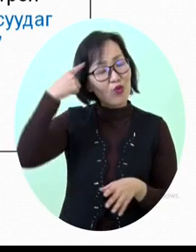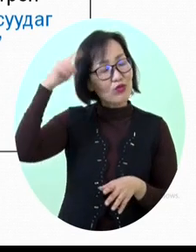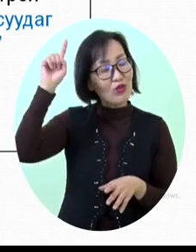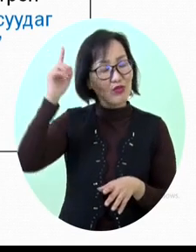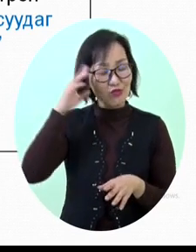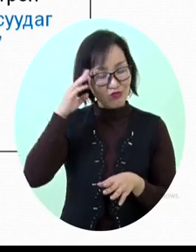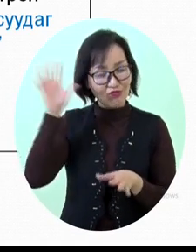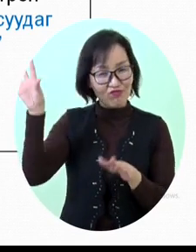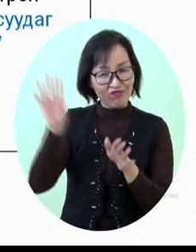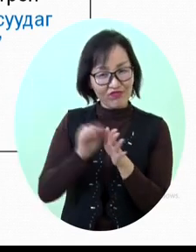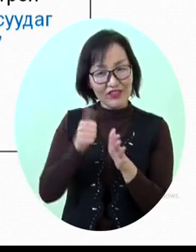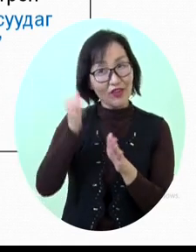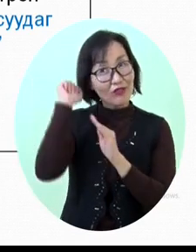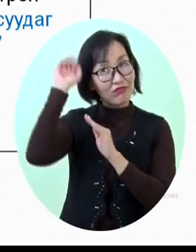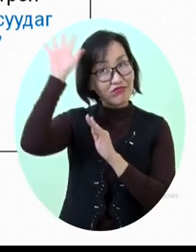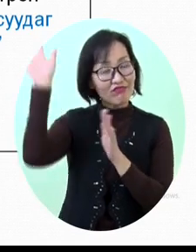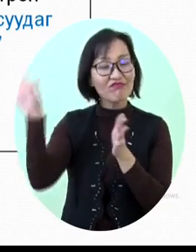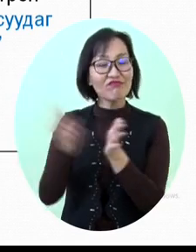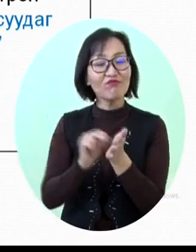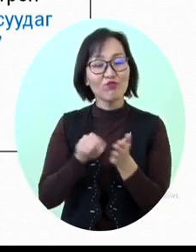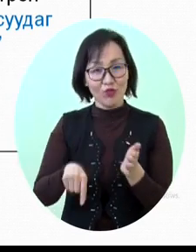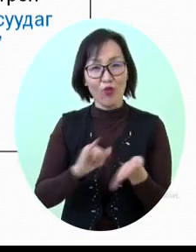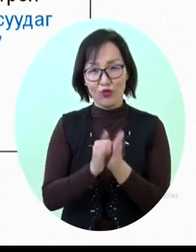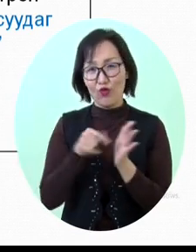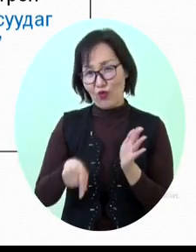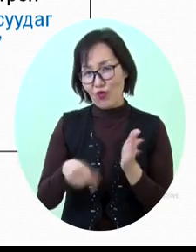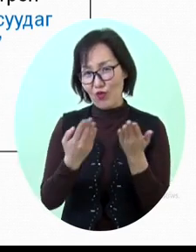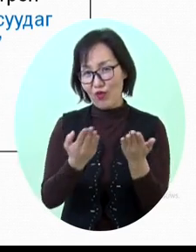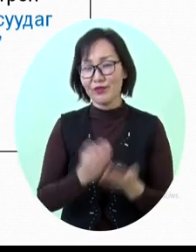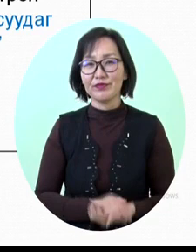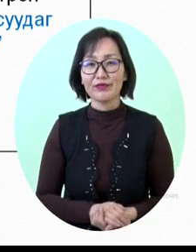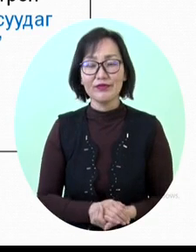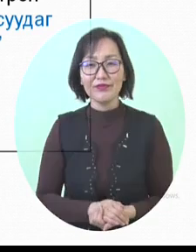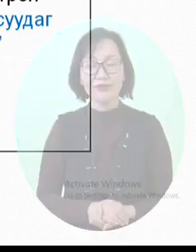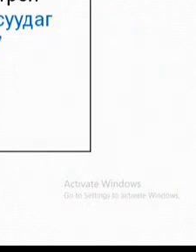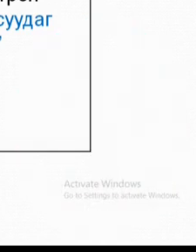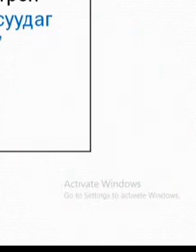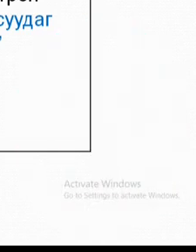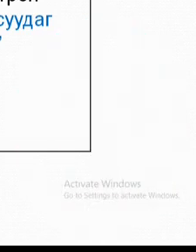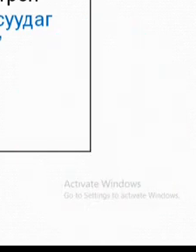сэтгэмж нь дээвэр дээр суудаг Карлсон нисдгээр бичигдсэн байна.